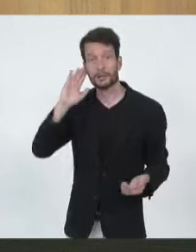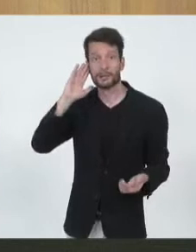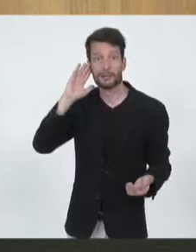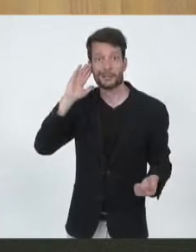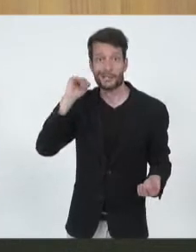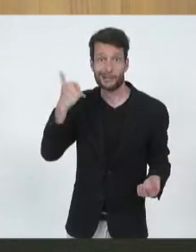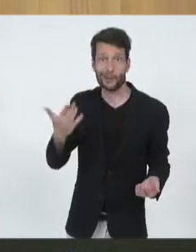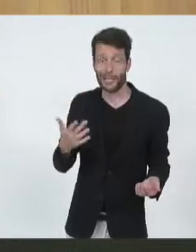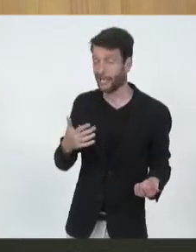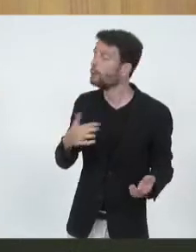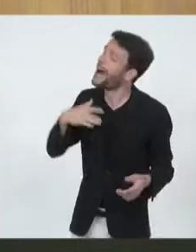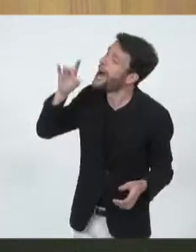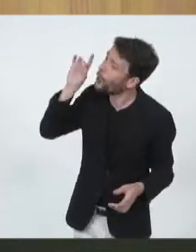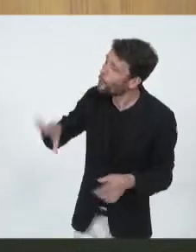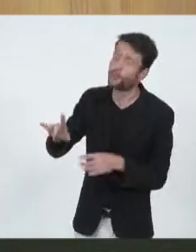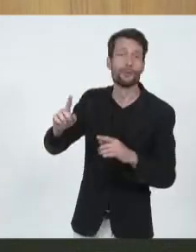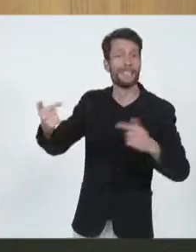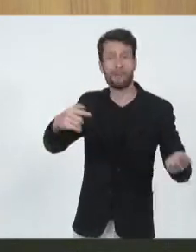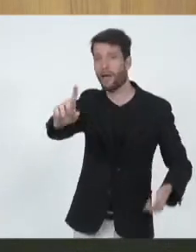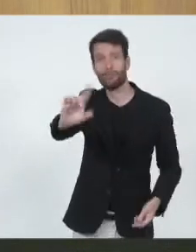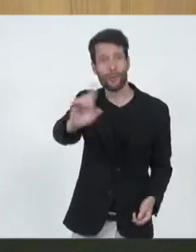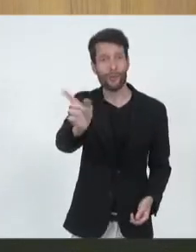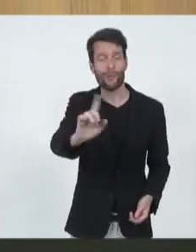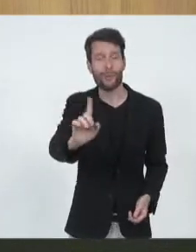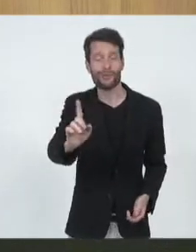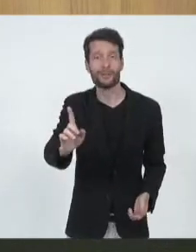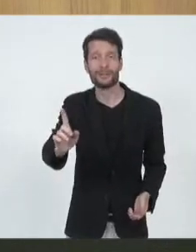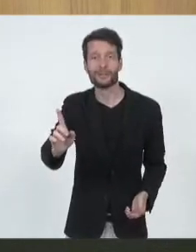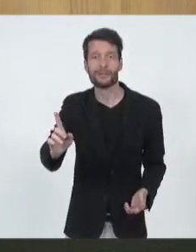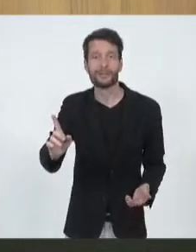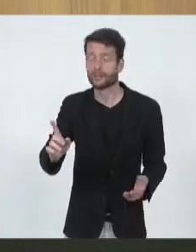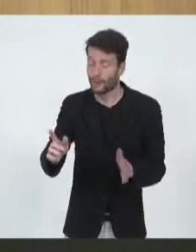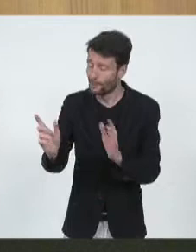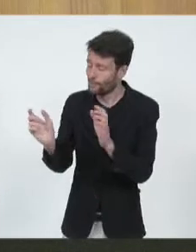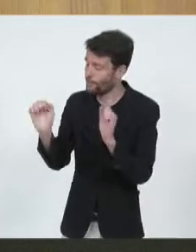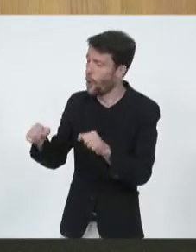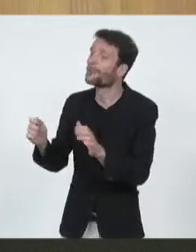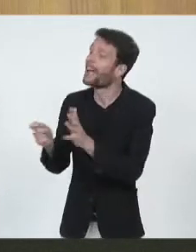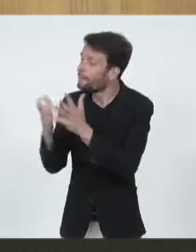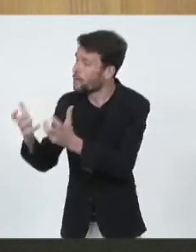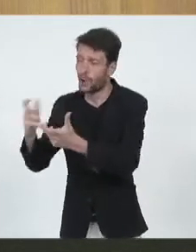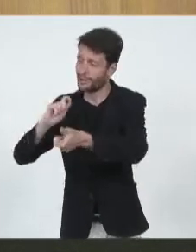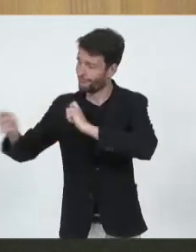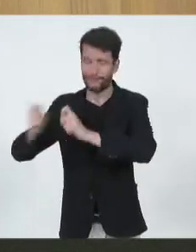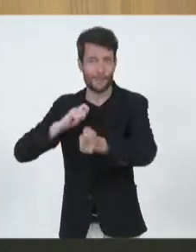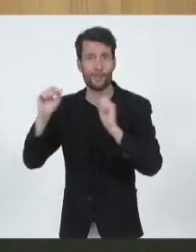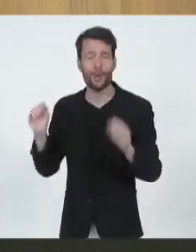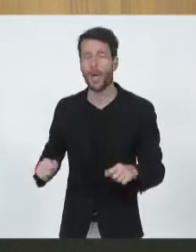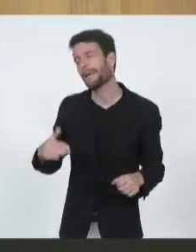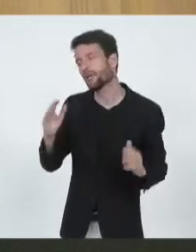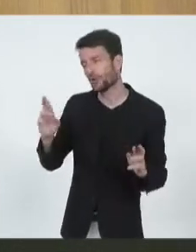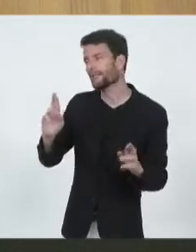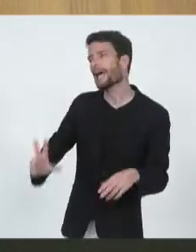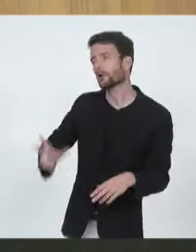je ne refuse absolument pas le débat et nous l'avons quand vous voulez bien évidemment sur ce sujet, mais j'espère effectivement que vous comprendrez